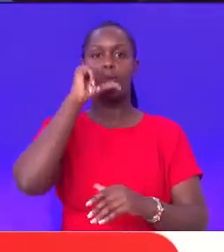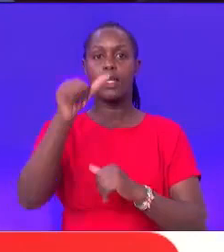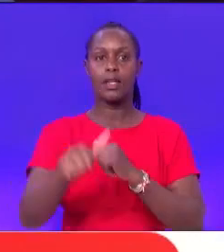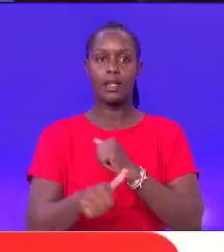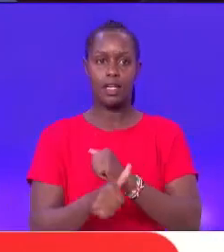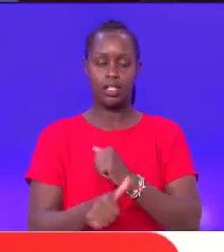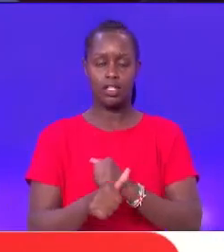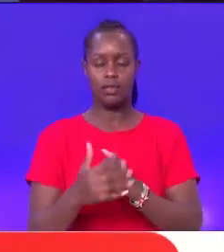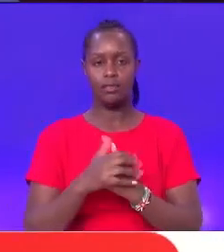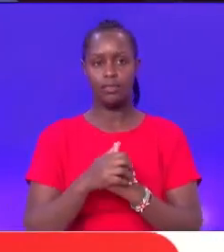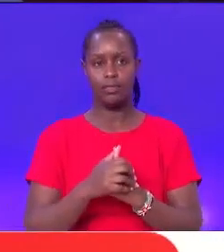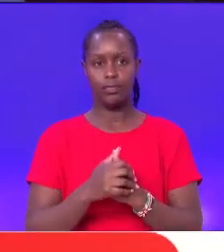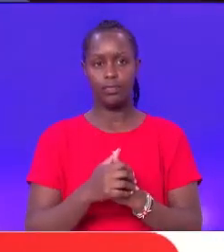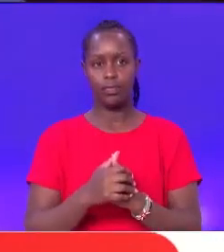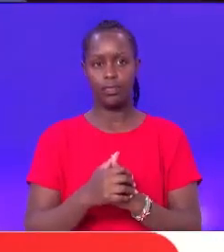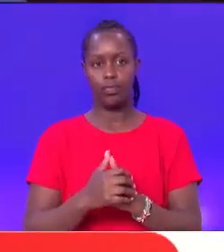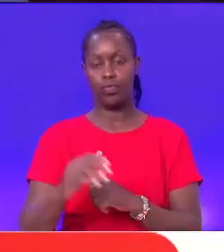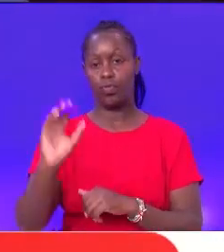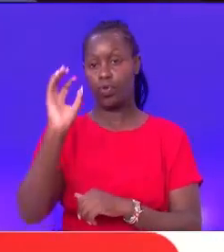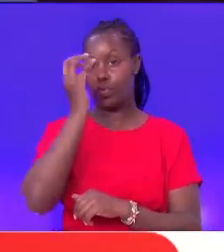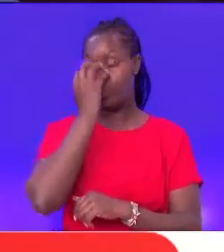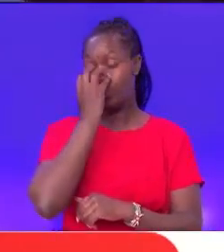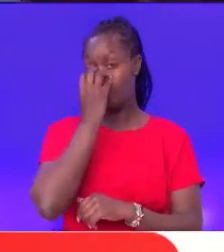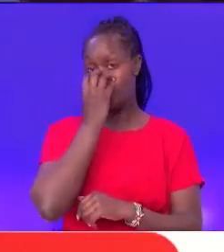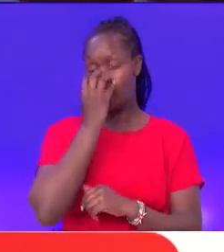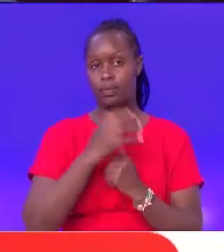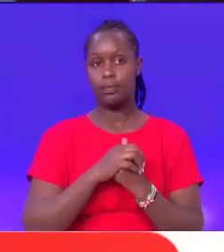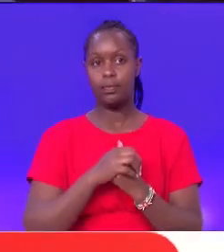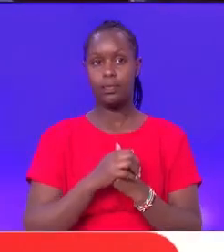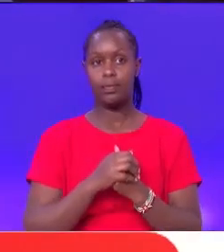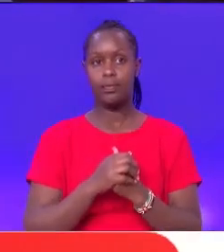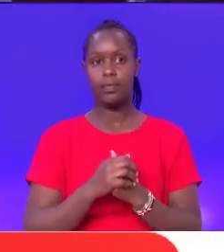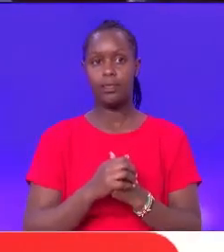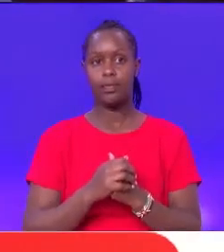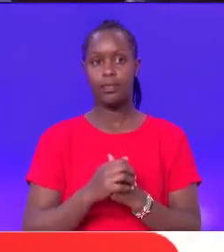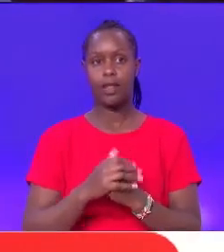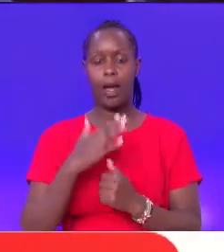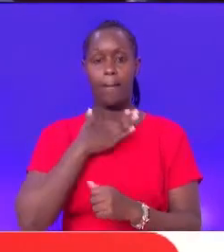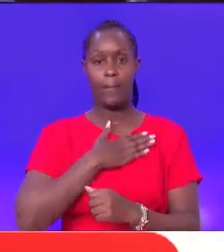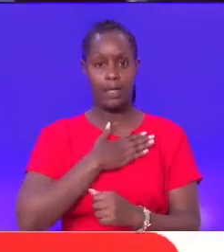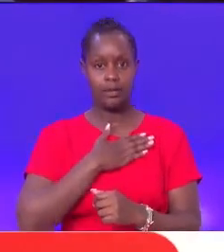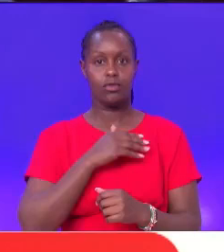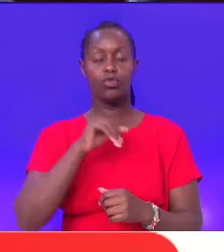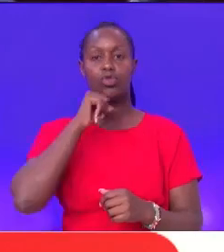William Samoe Ruto, do not kill devolution.